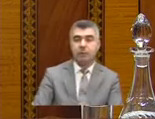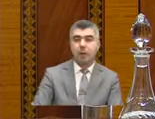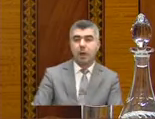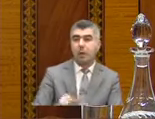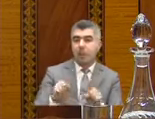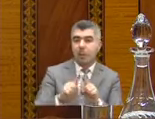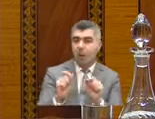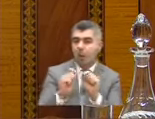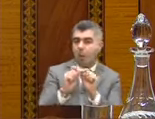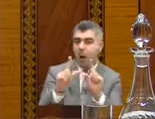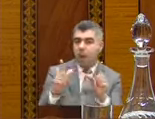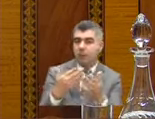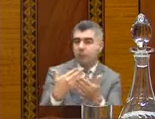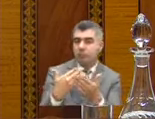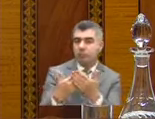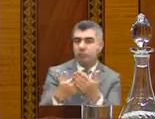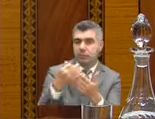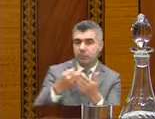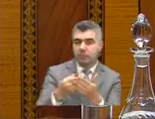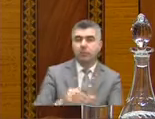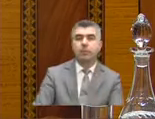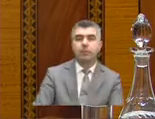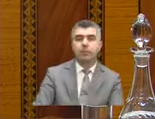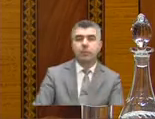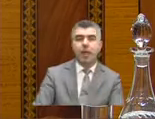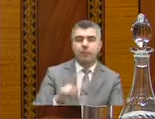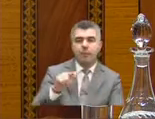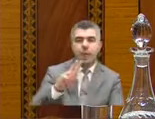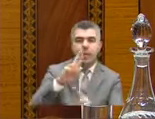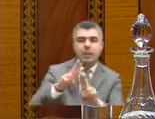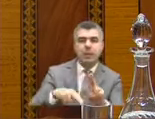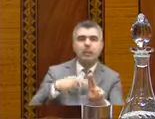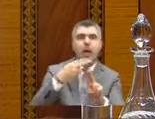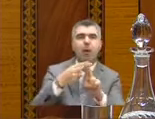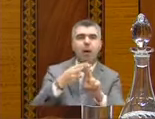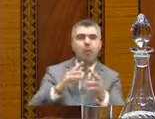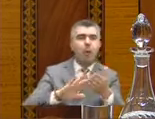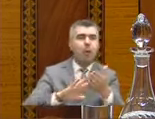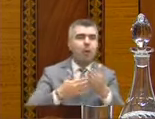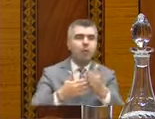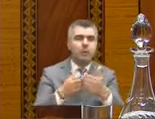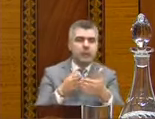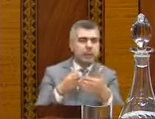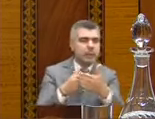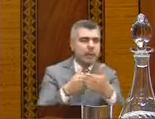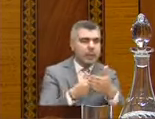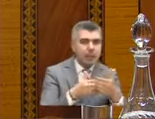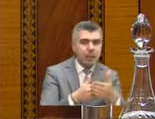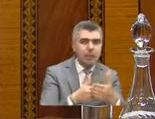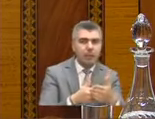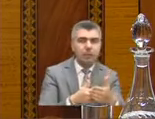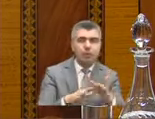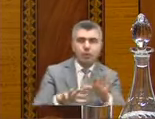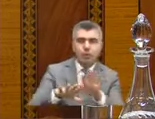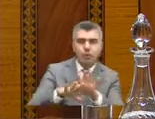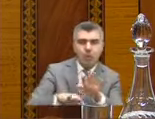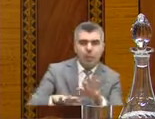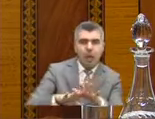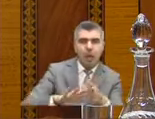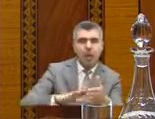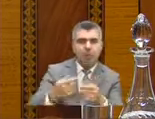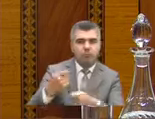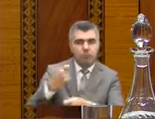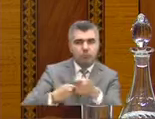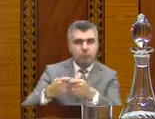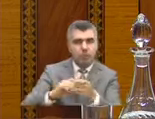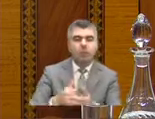واقعية ومتكاملة ترمي للإجابة على مختلف القضايا والتحديات الاقتصادية والاجتماعية، وذلك